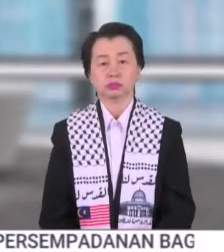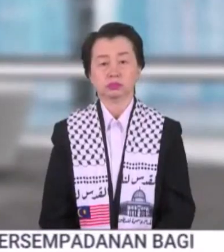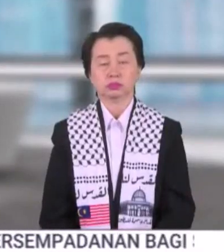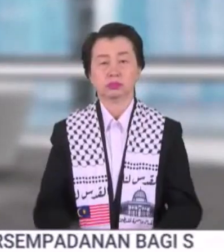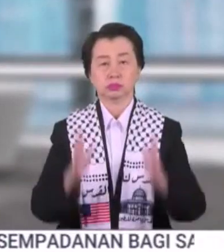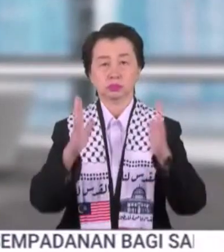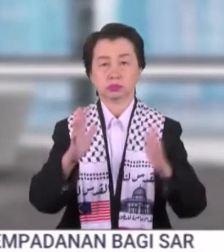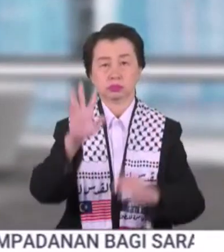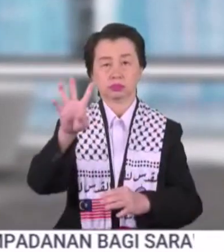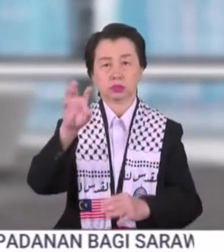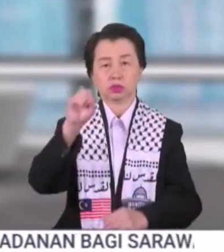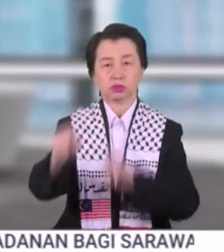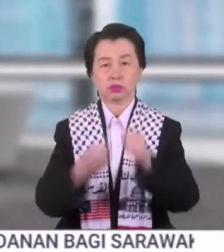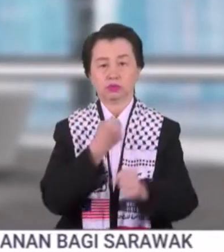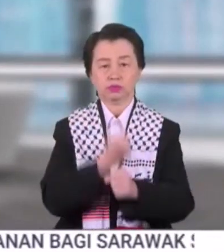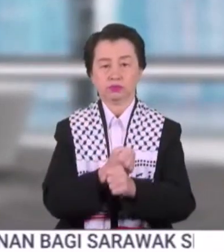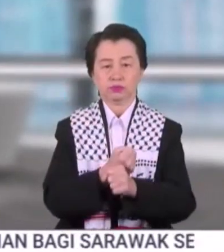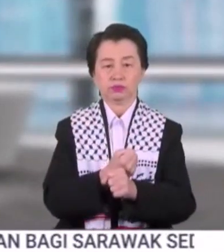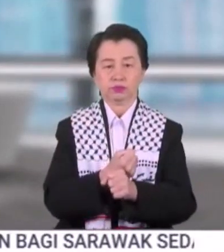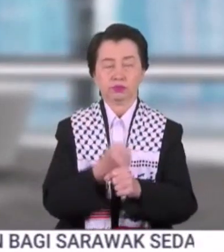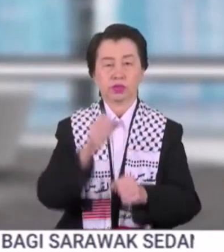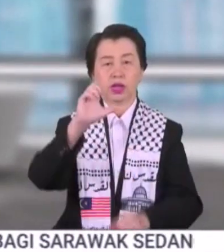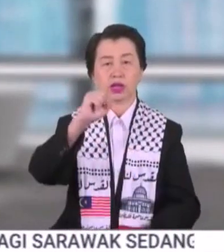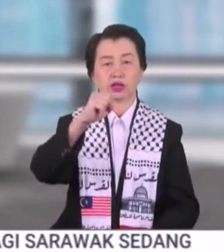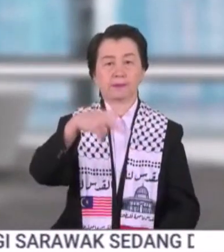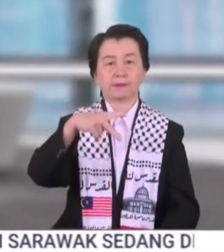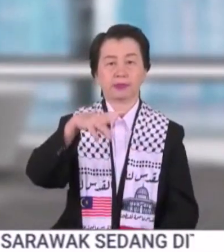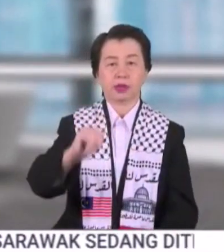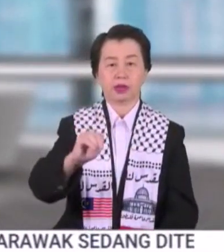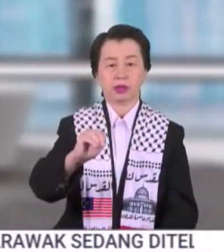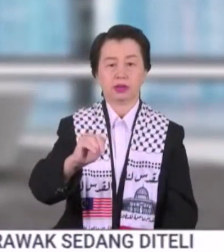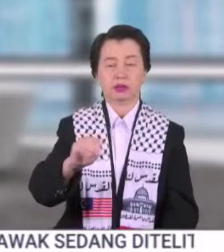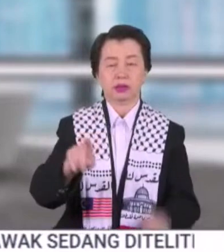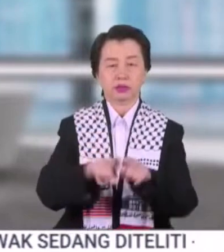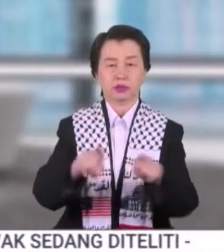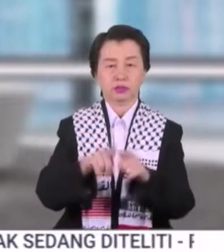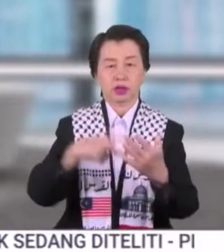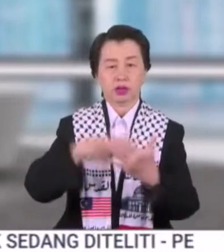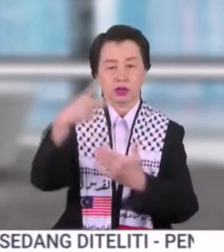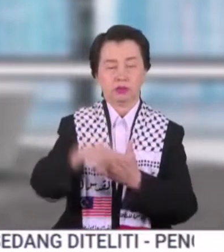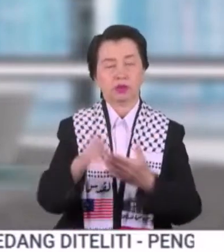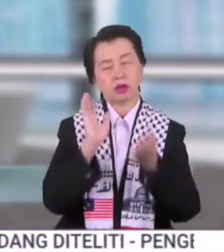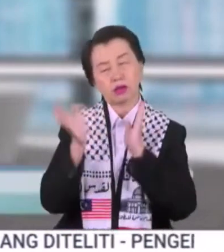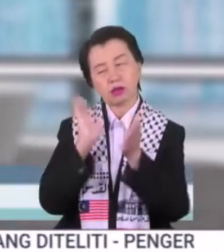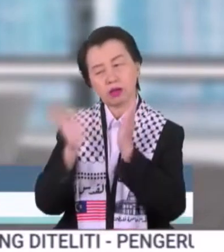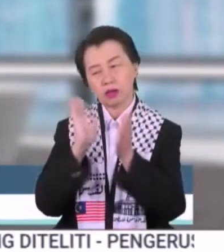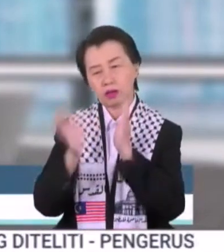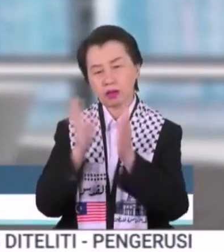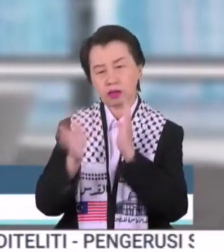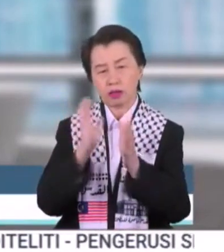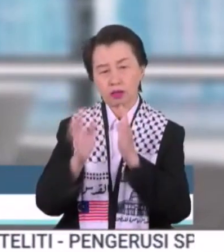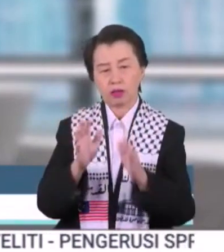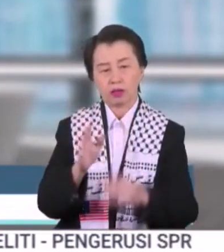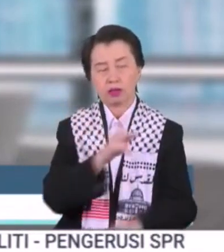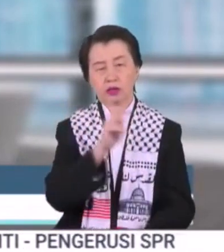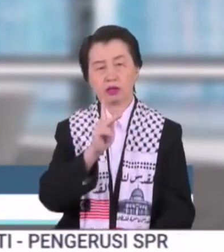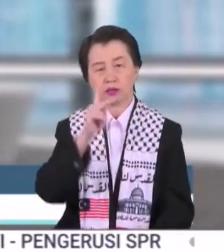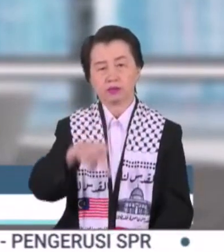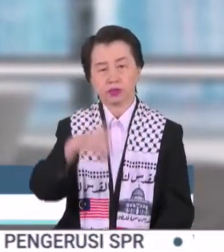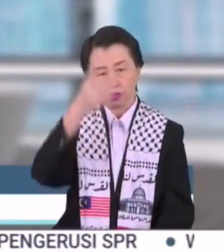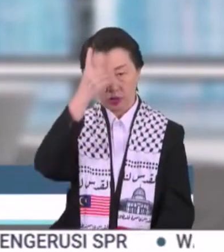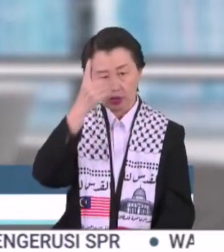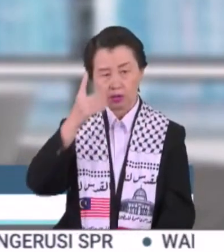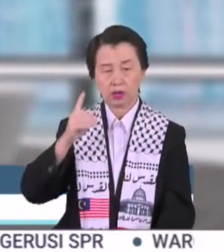Tempoh 4 dekad bukti kredibiliti Selamat Pagi Malaysia SPM sebagai program bual bicara unggul. Ketua Pengarah Penyiaran